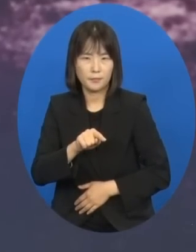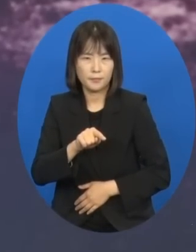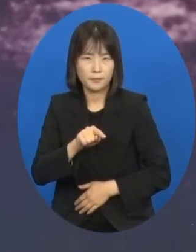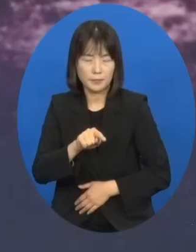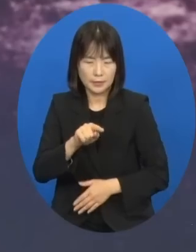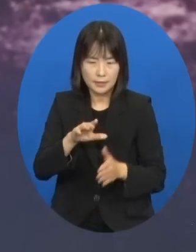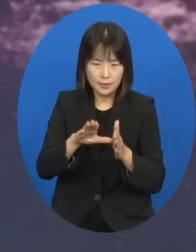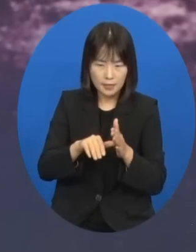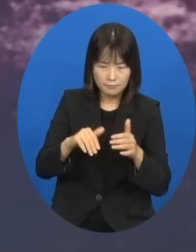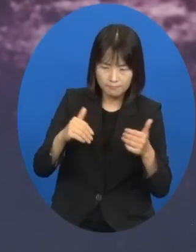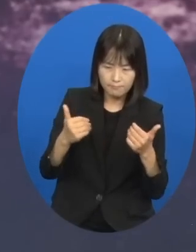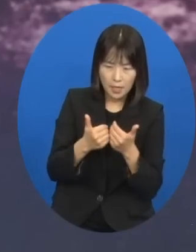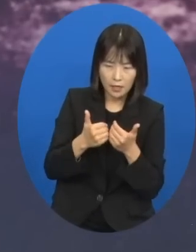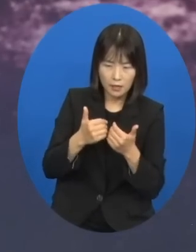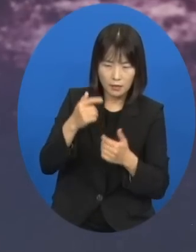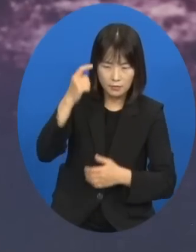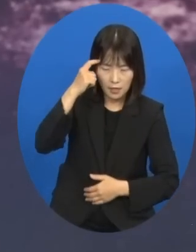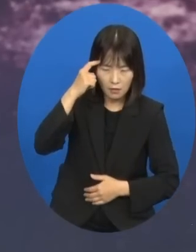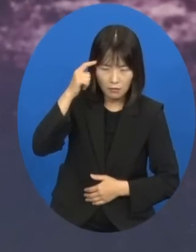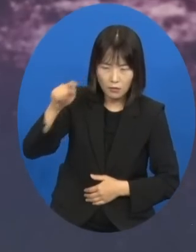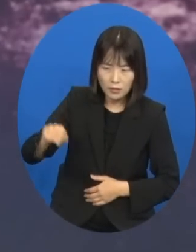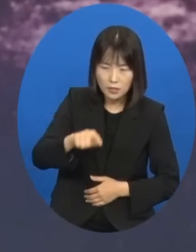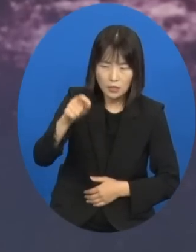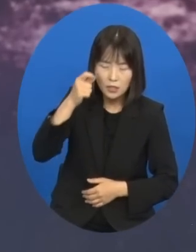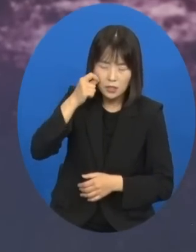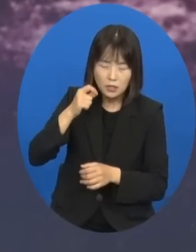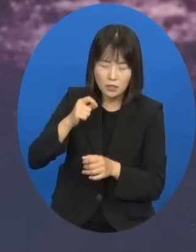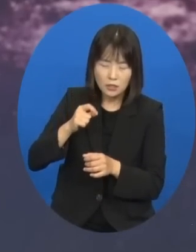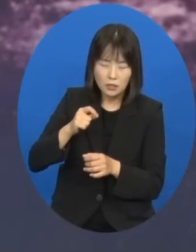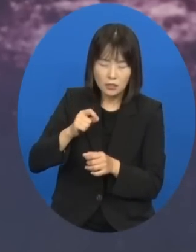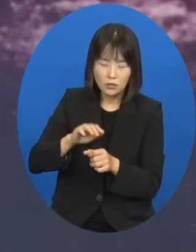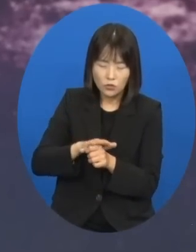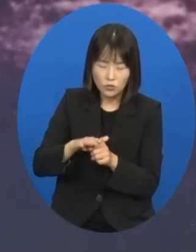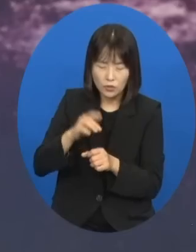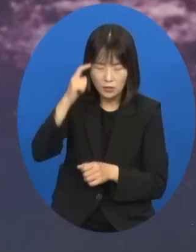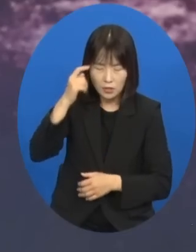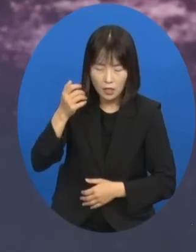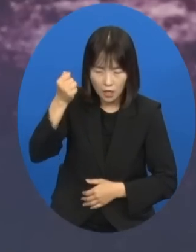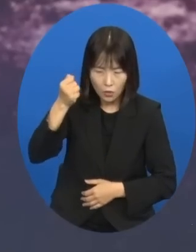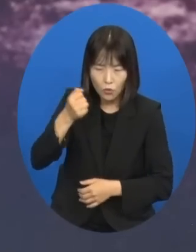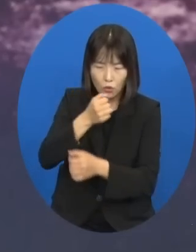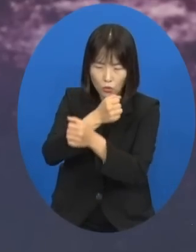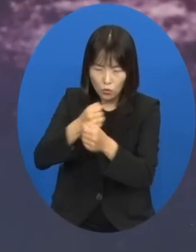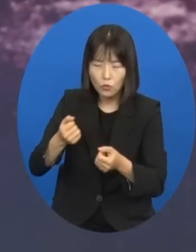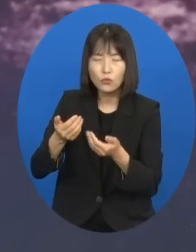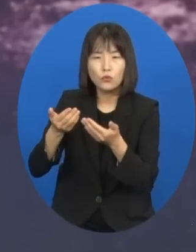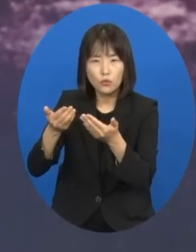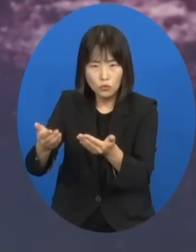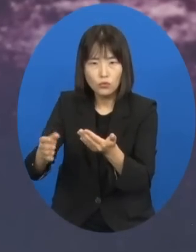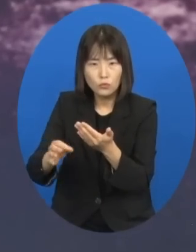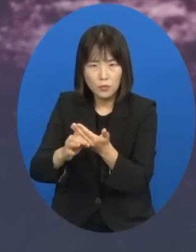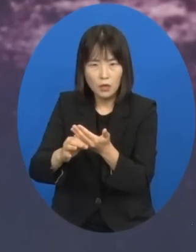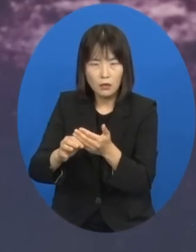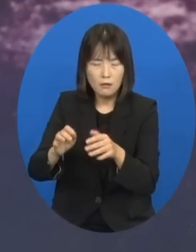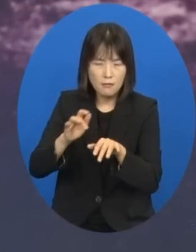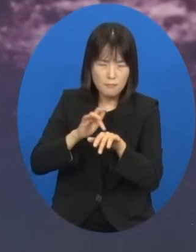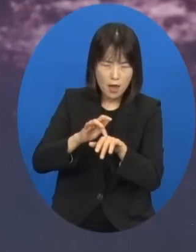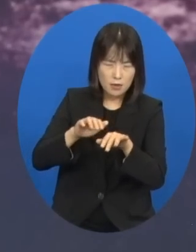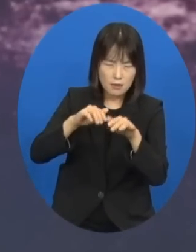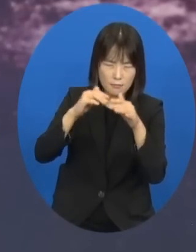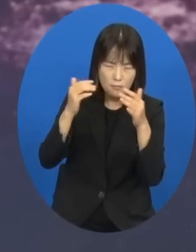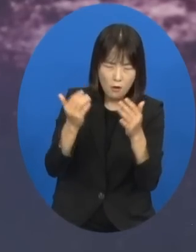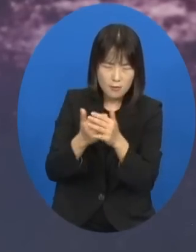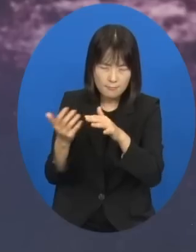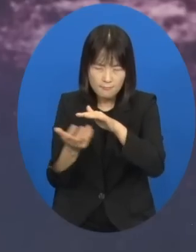정신으로 그들을 궁휼히 여기고 그들을 용서하고 여러분 그러면요 그 모든 마귀의 계계가 아니